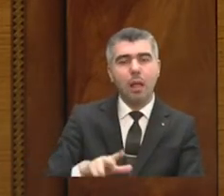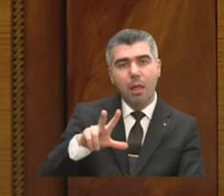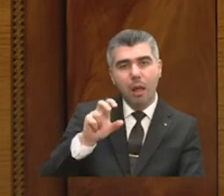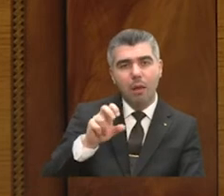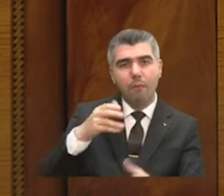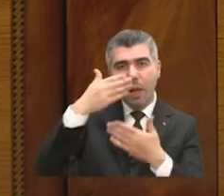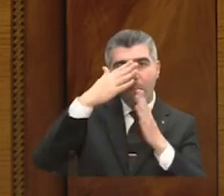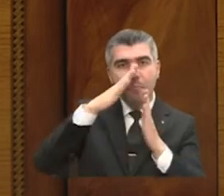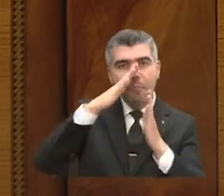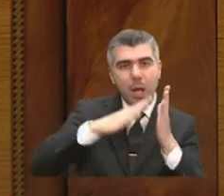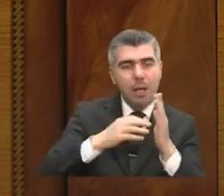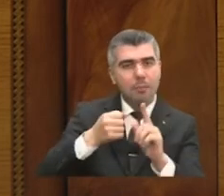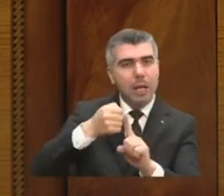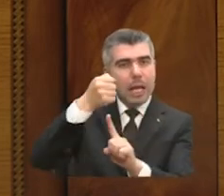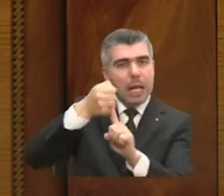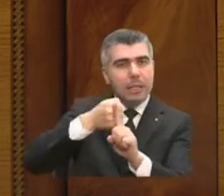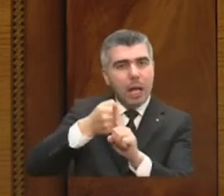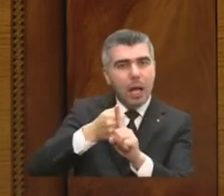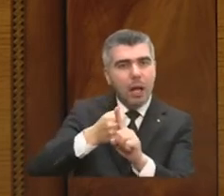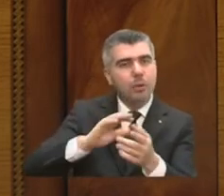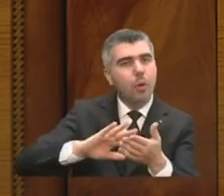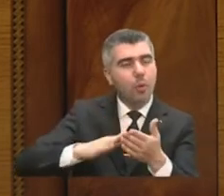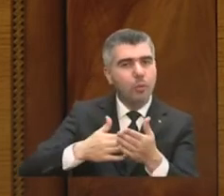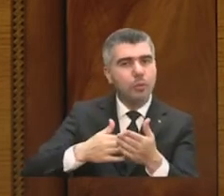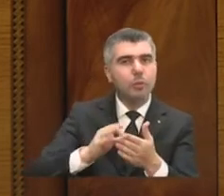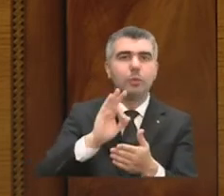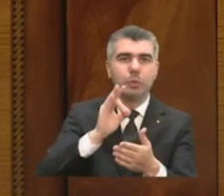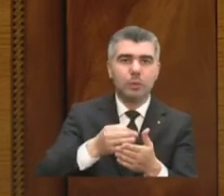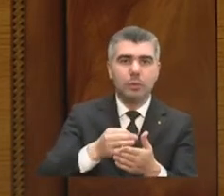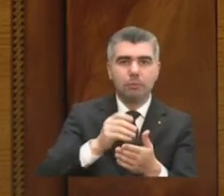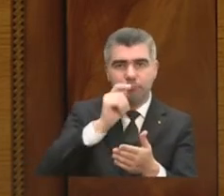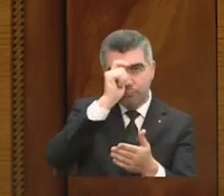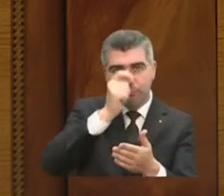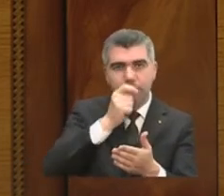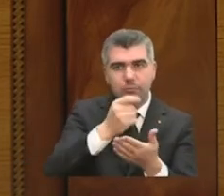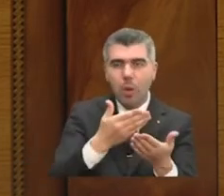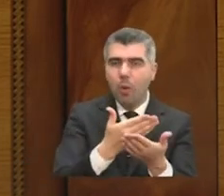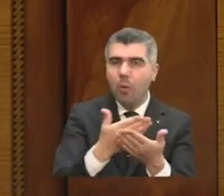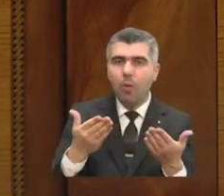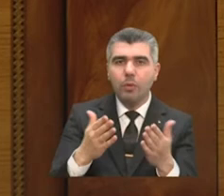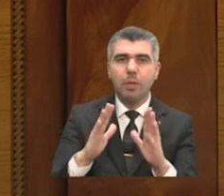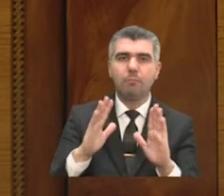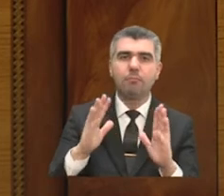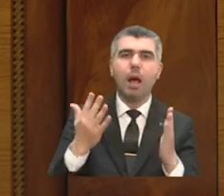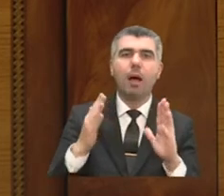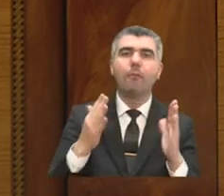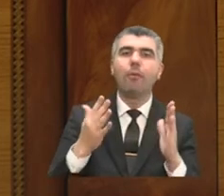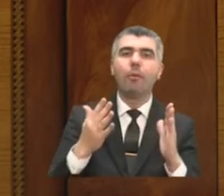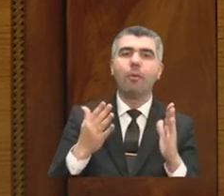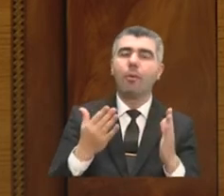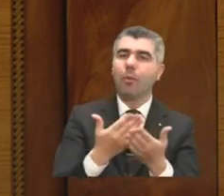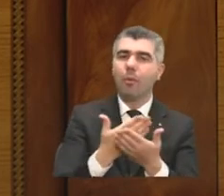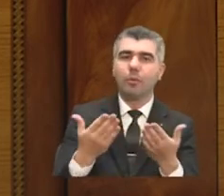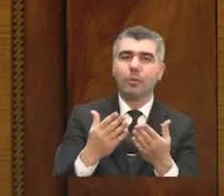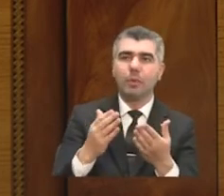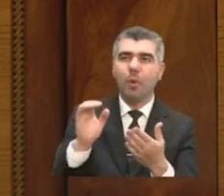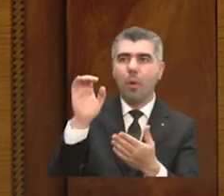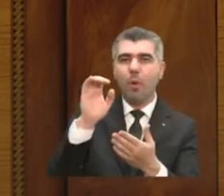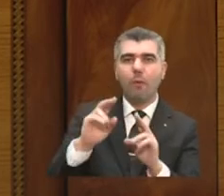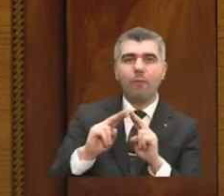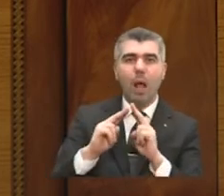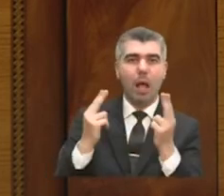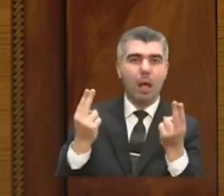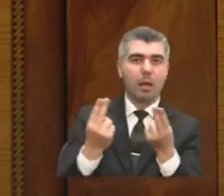contexte de cette résolution à un moment où le Maroc mène de grandes importantes réformes qui sont